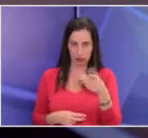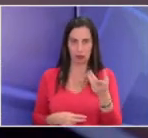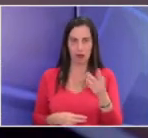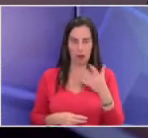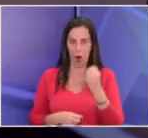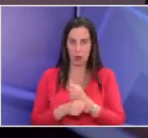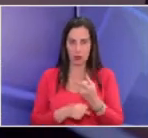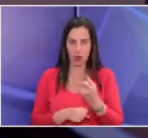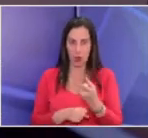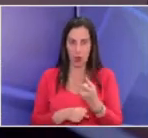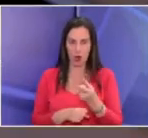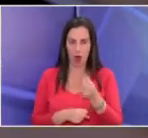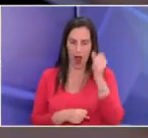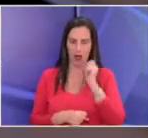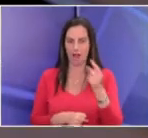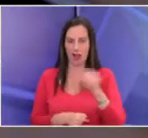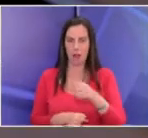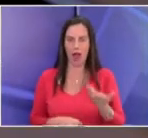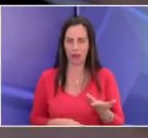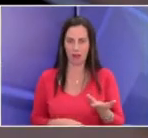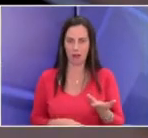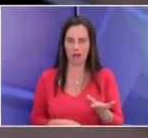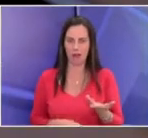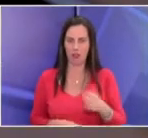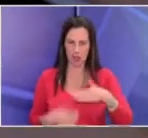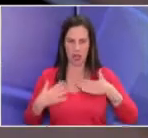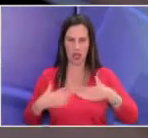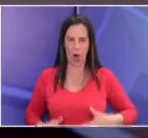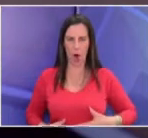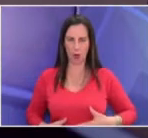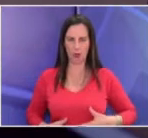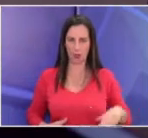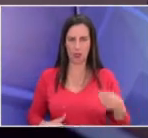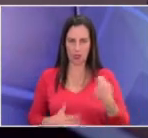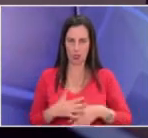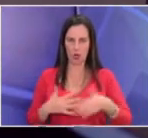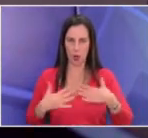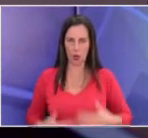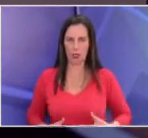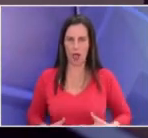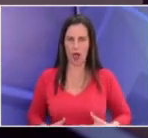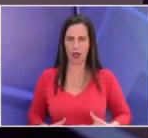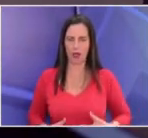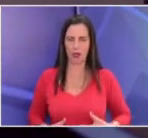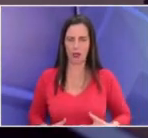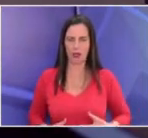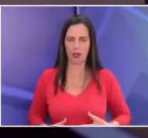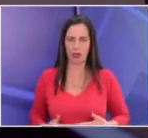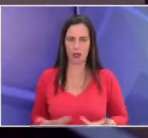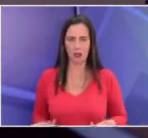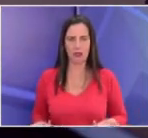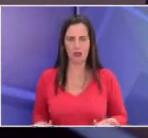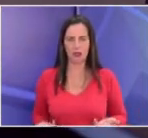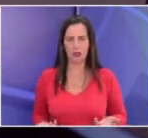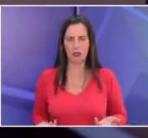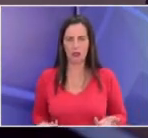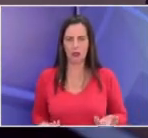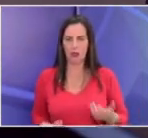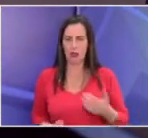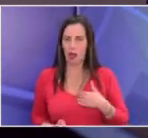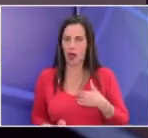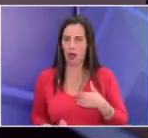צבאי. אזרחים לא אמורים לעבור ככה סתם, בקלות כזאת, לצד השני. הנה, אני חושב שאנחנו רואים את התמונות שלו. כן,